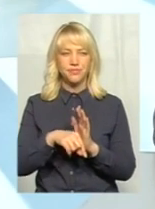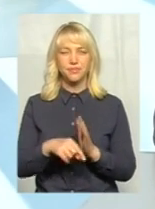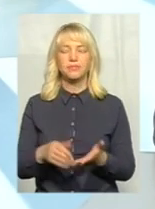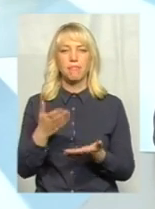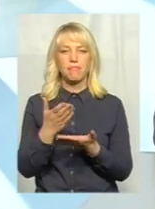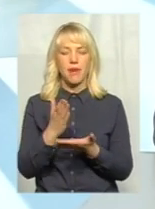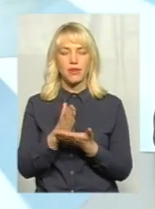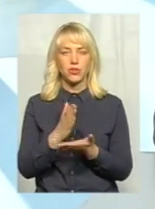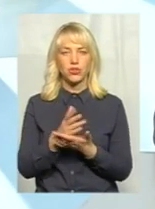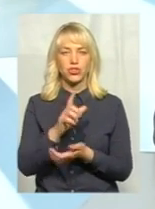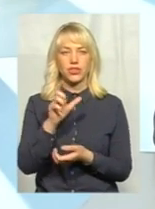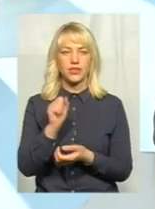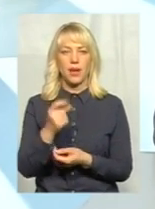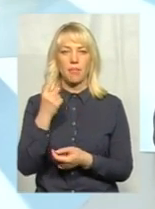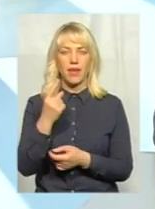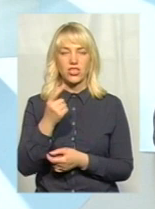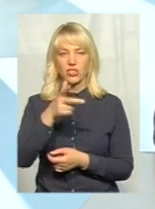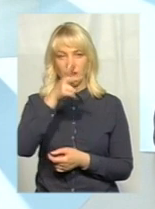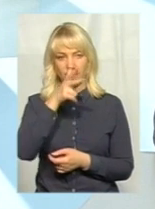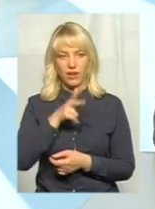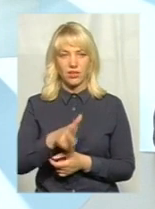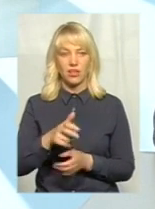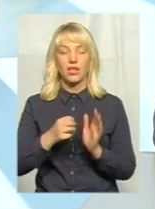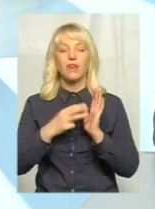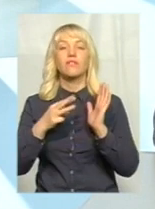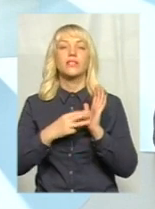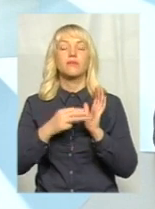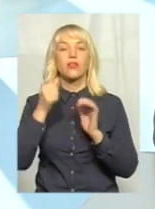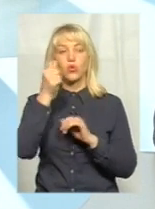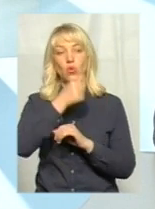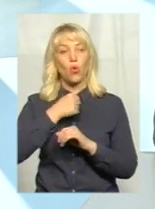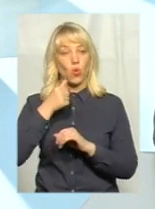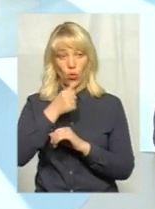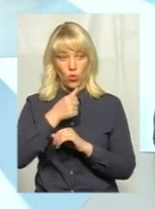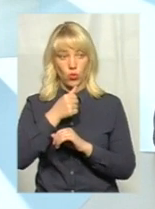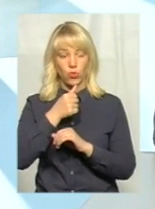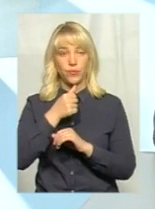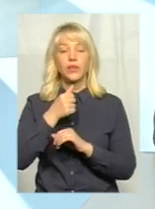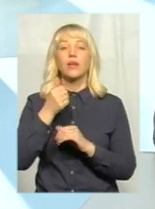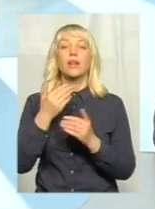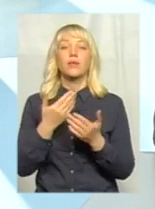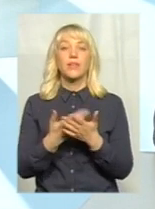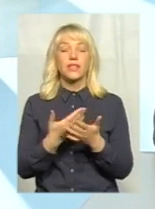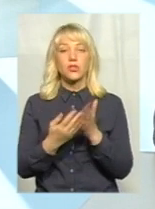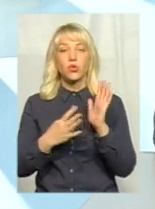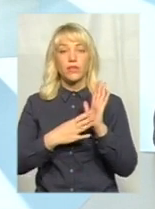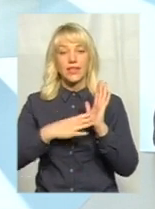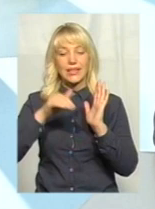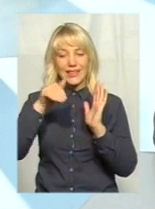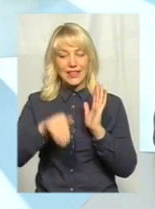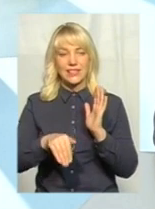маючи за перший квартал 2018 року близько 9 тисяч